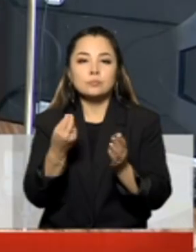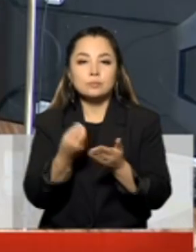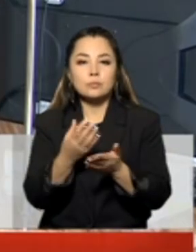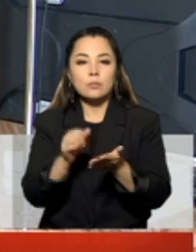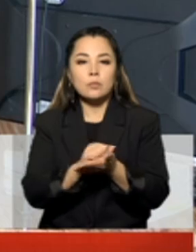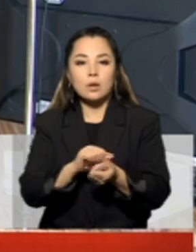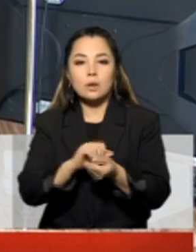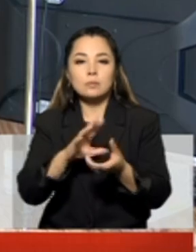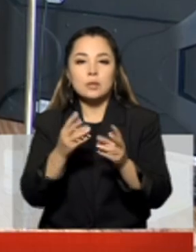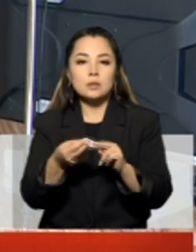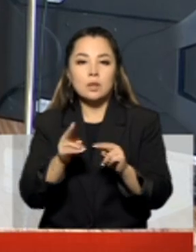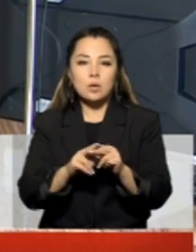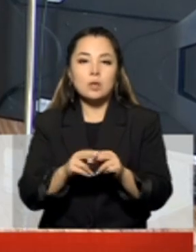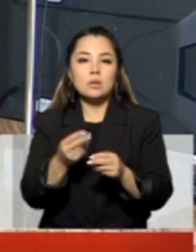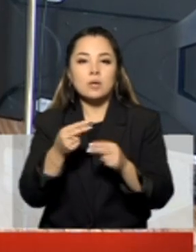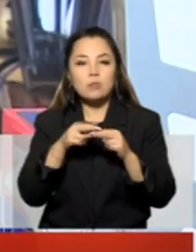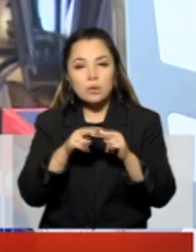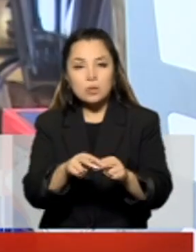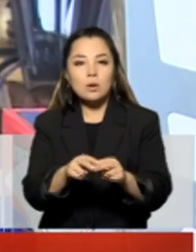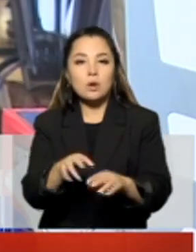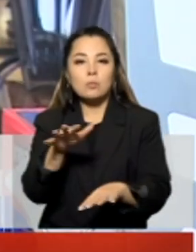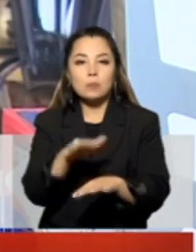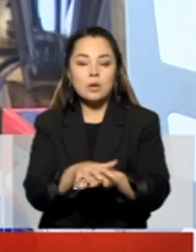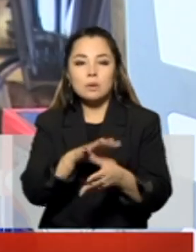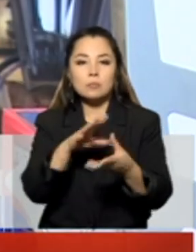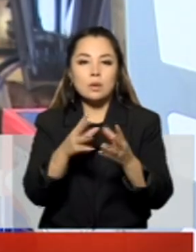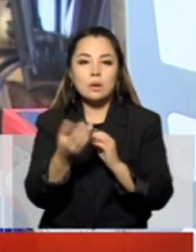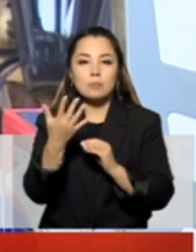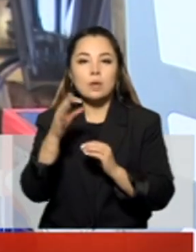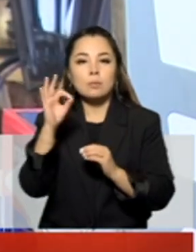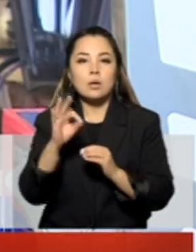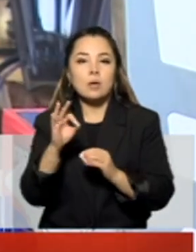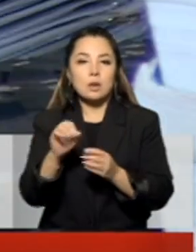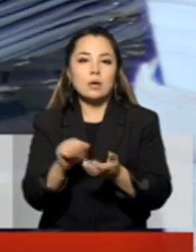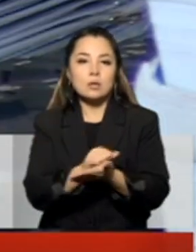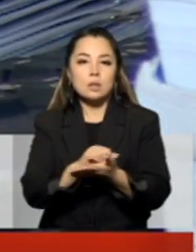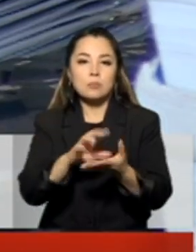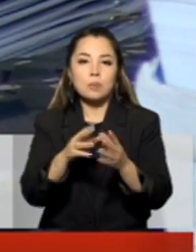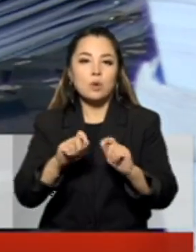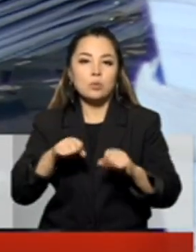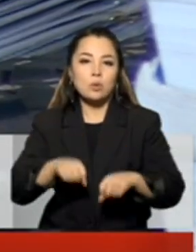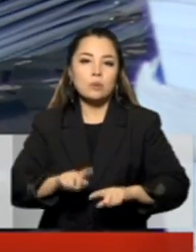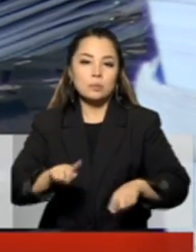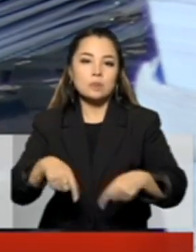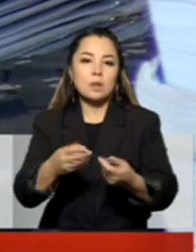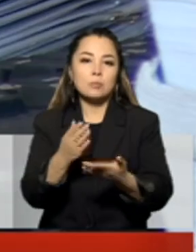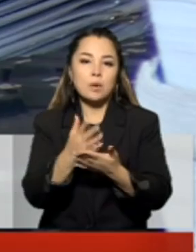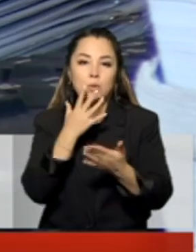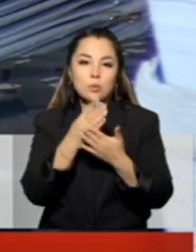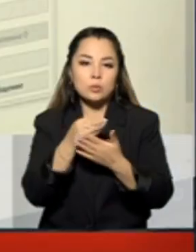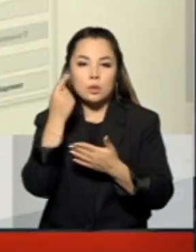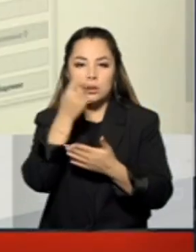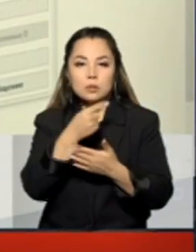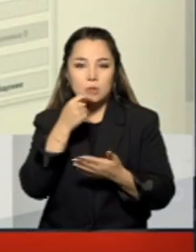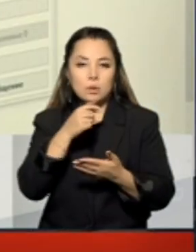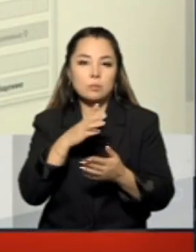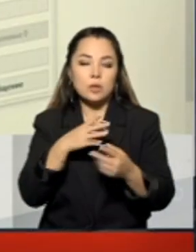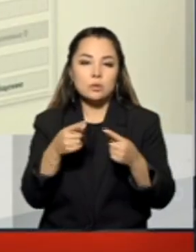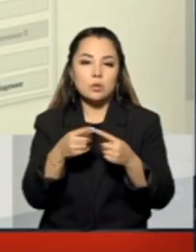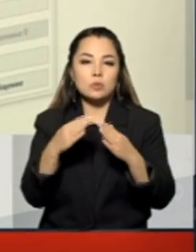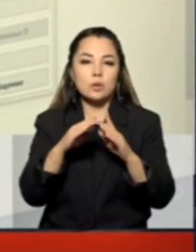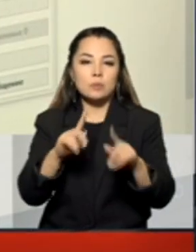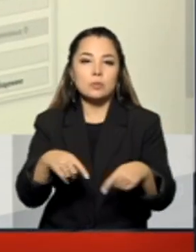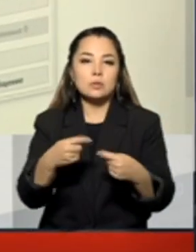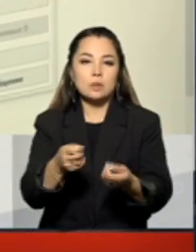қағаздар, инвестициялық қор және коммерциялық ұйымдардың 5% акциясын алуға құқылы болады. Әрі өз меншігіндегі үйді жалға бере